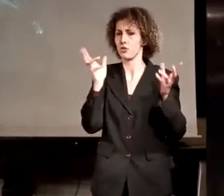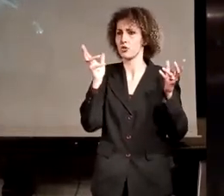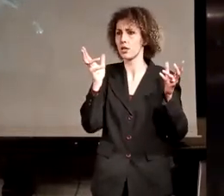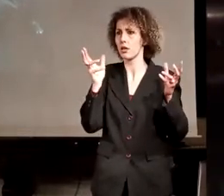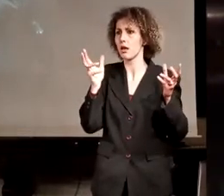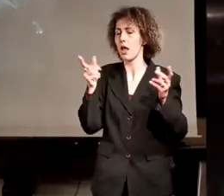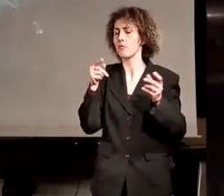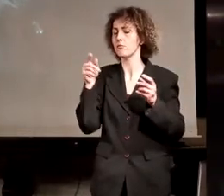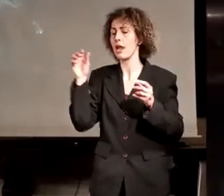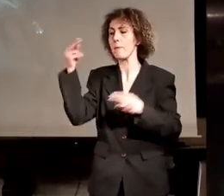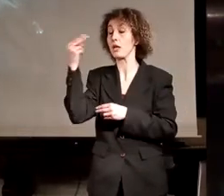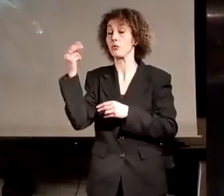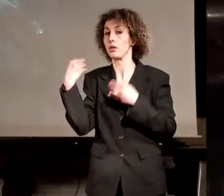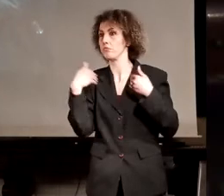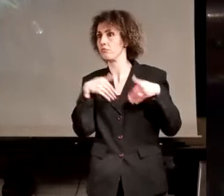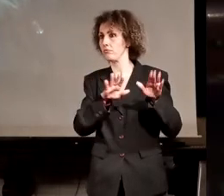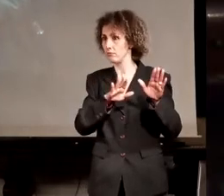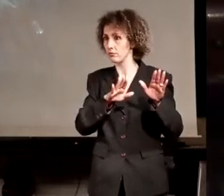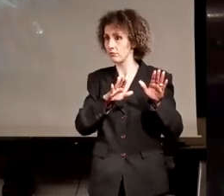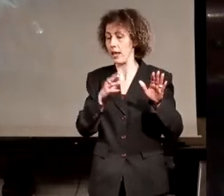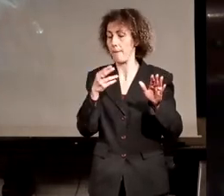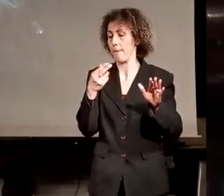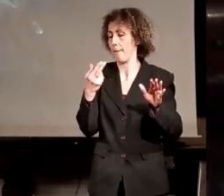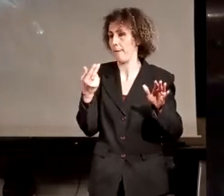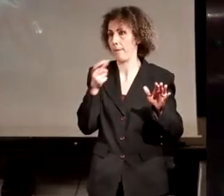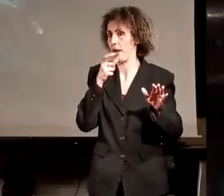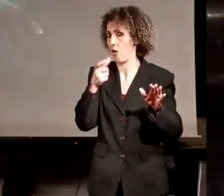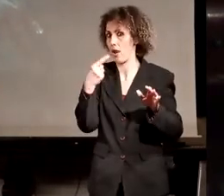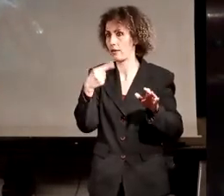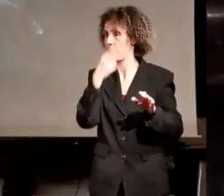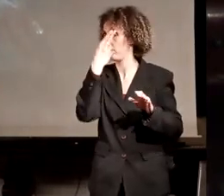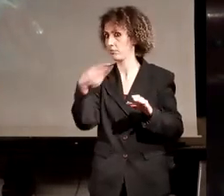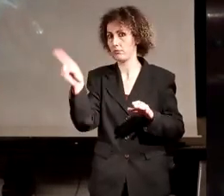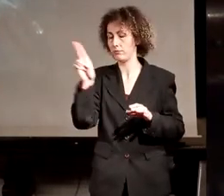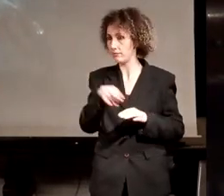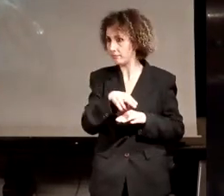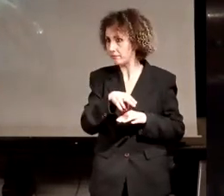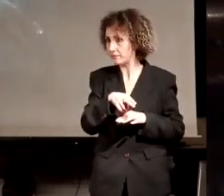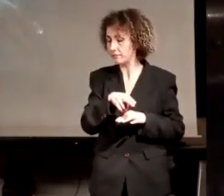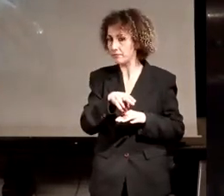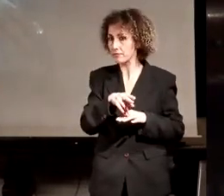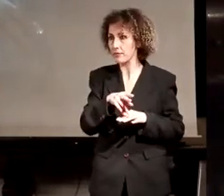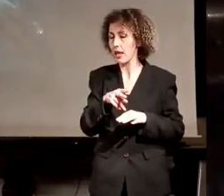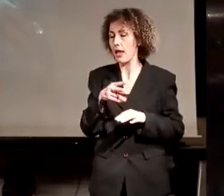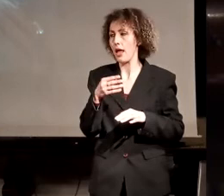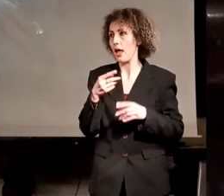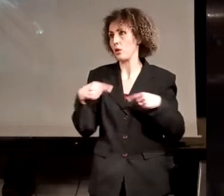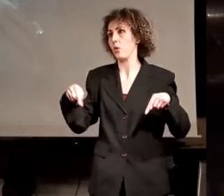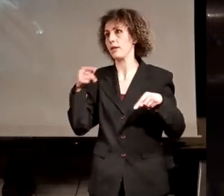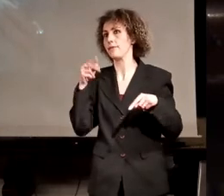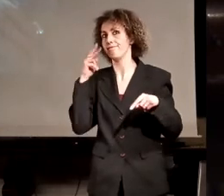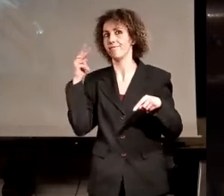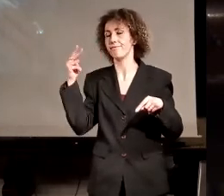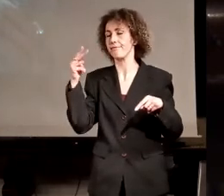più dire è e spesso a noi questa prospettiva ci mancano mi viene in